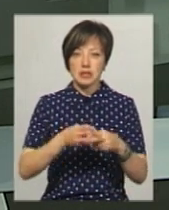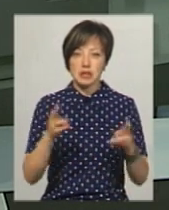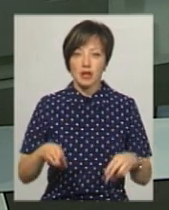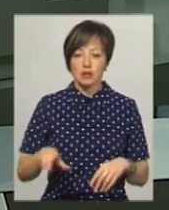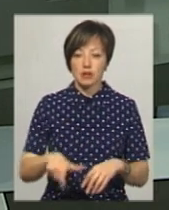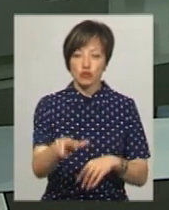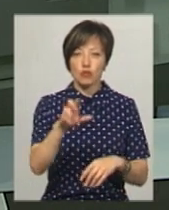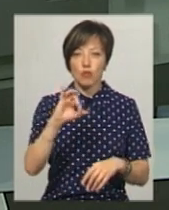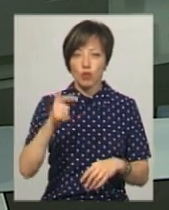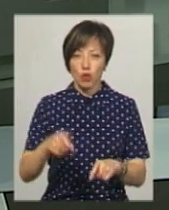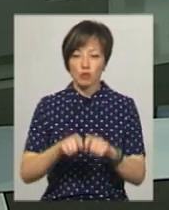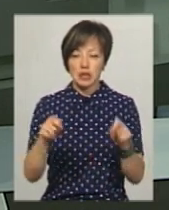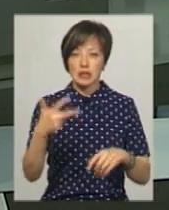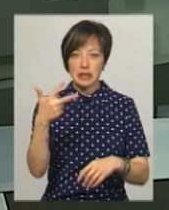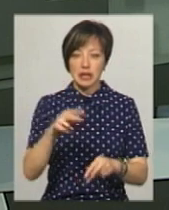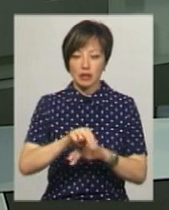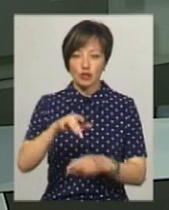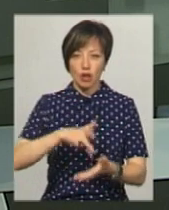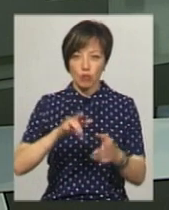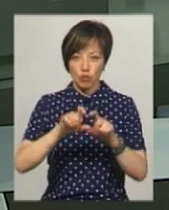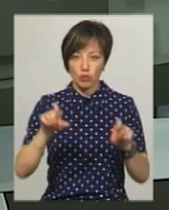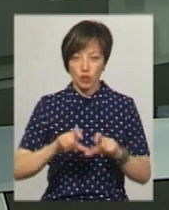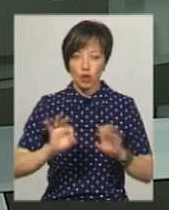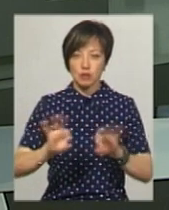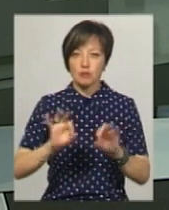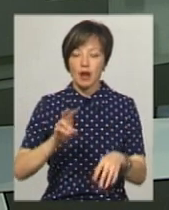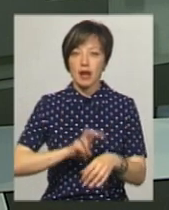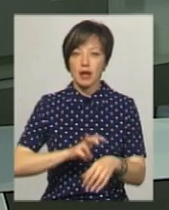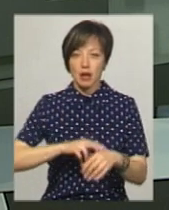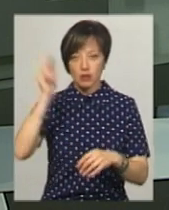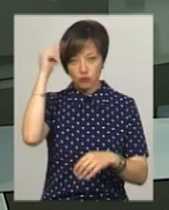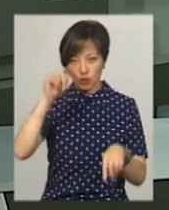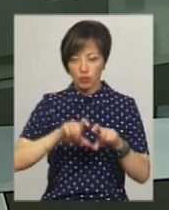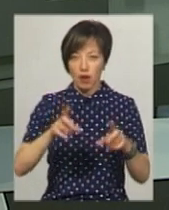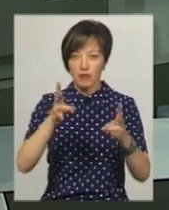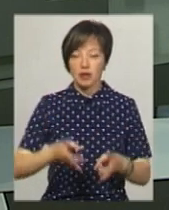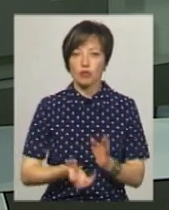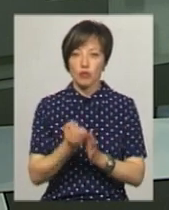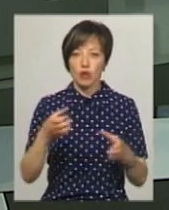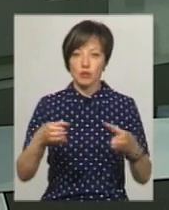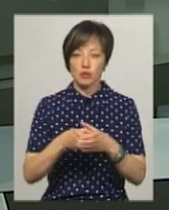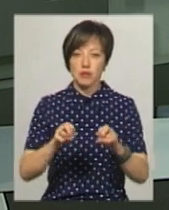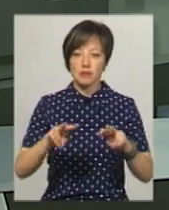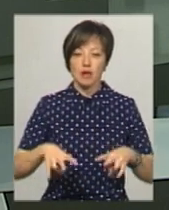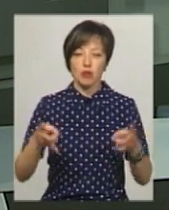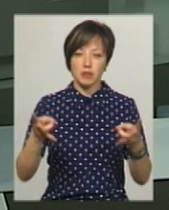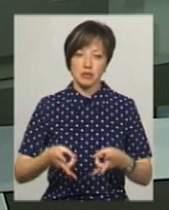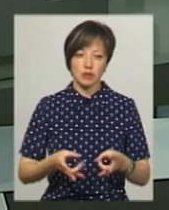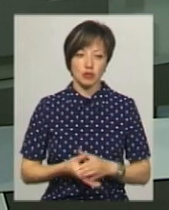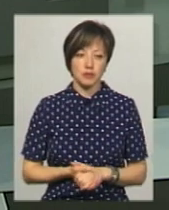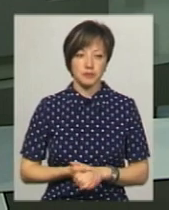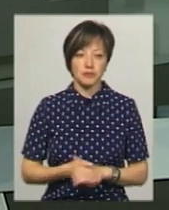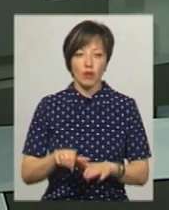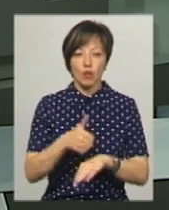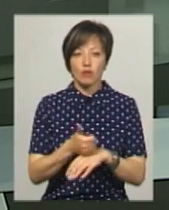Бузі рятувальники розгорнули три навчальні пункти. Про це розповів лікар навчального пункту аварійно-рятувального загону спеціального призначення